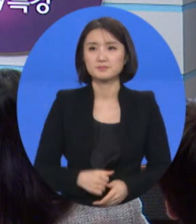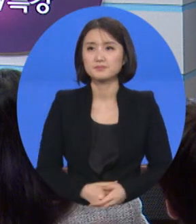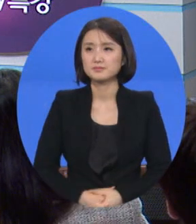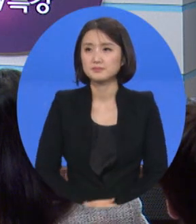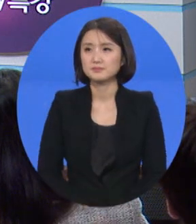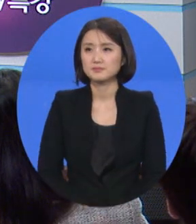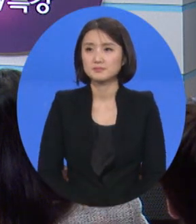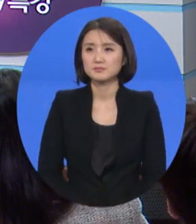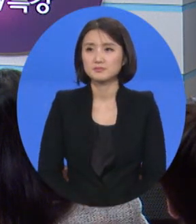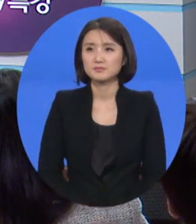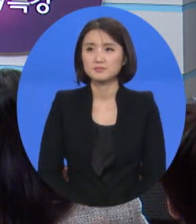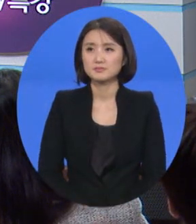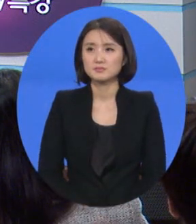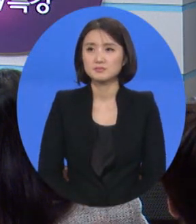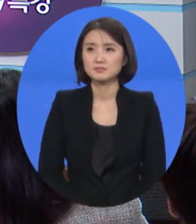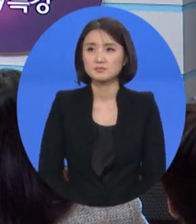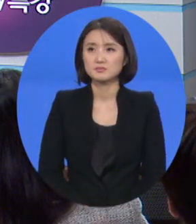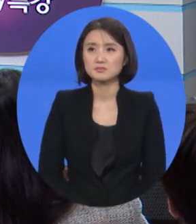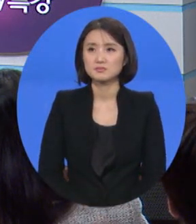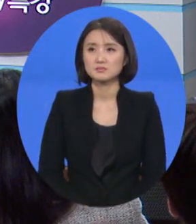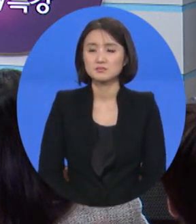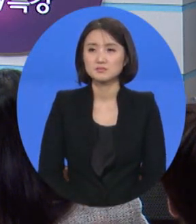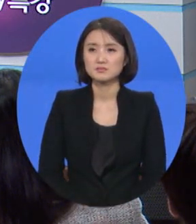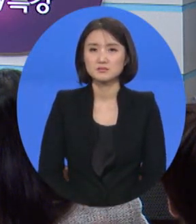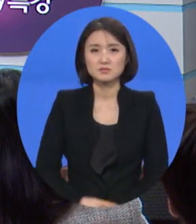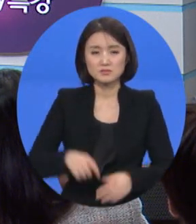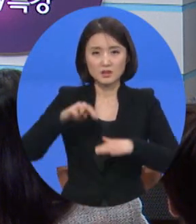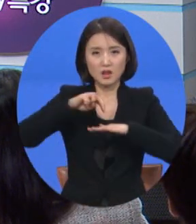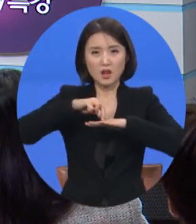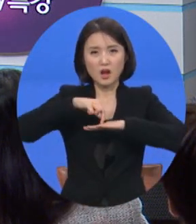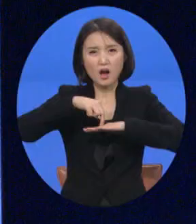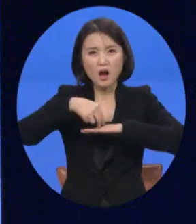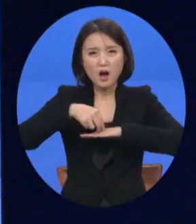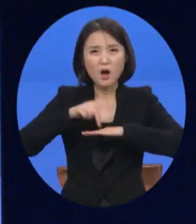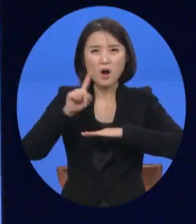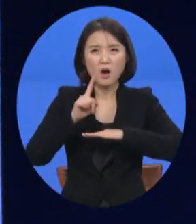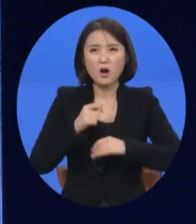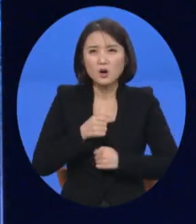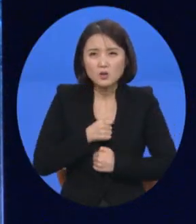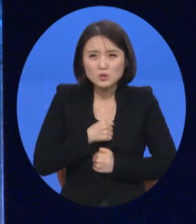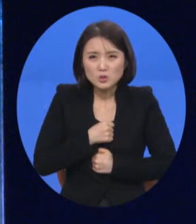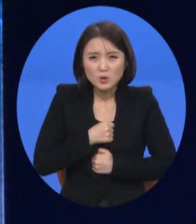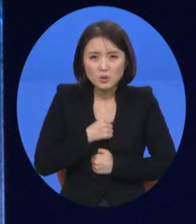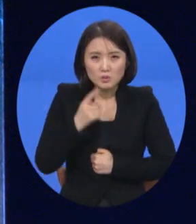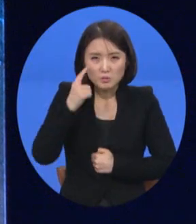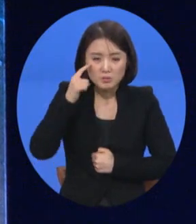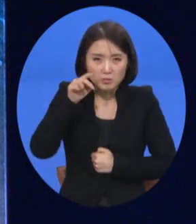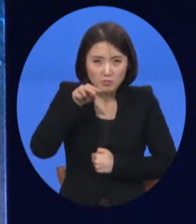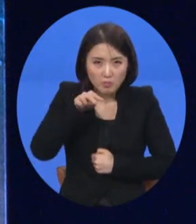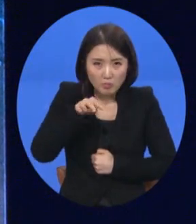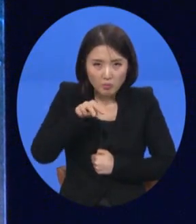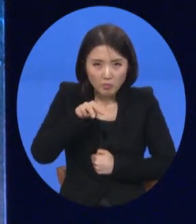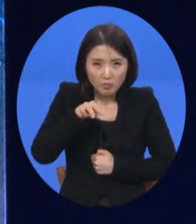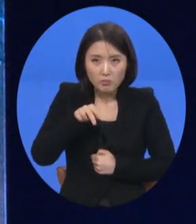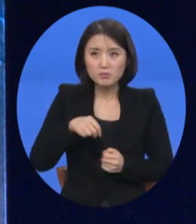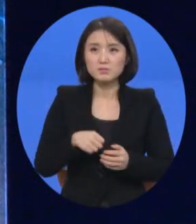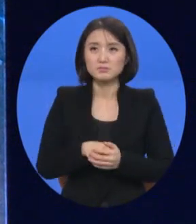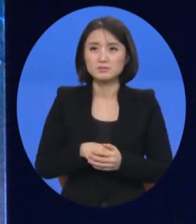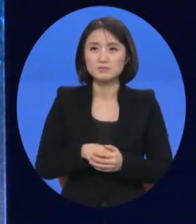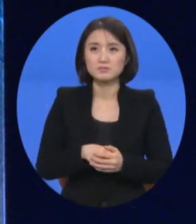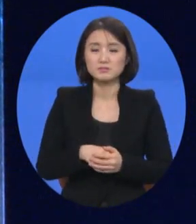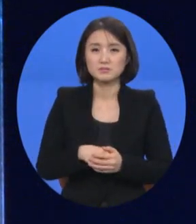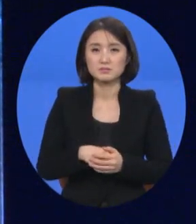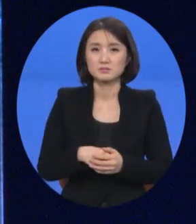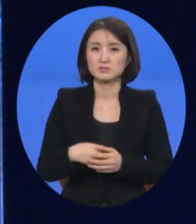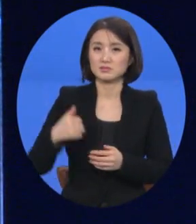그 낭떠러지에 아주 조심스럽게 의미가 내려다 보고 그 등지에 s 급이 겁에 잔뜩